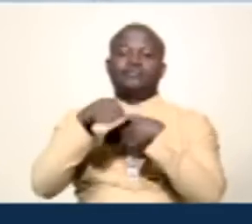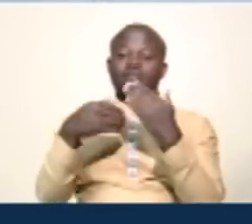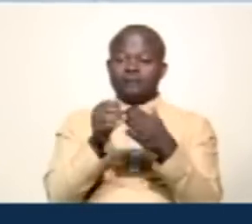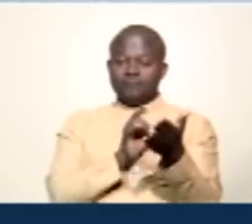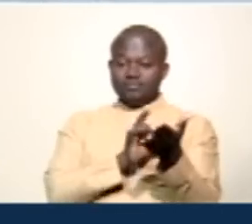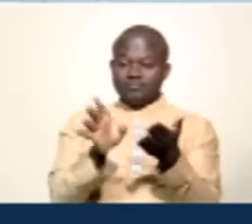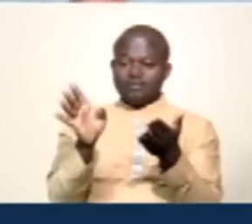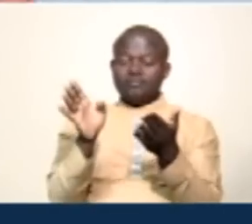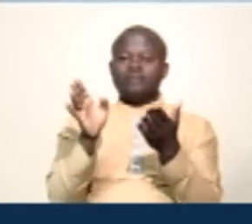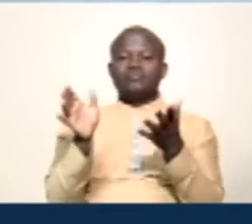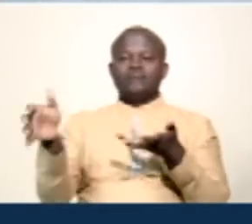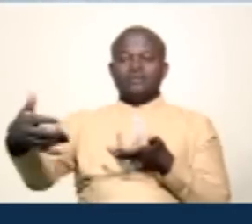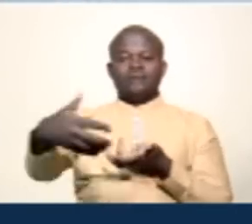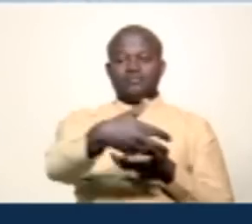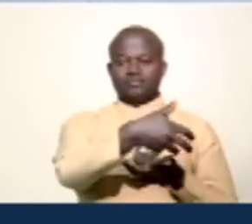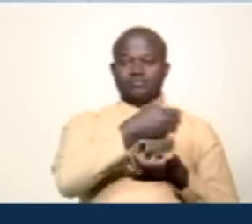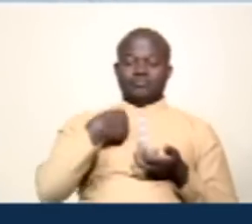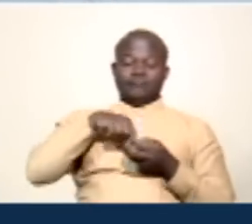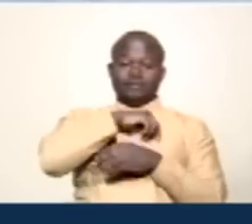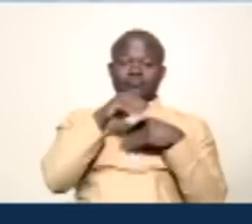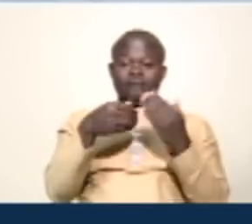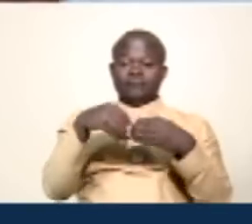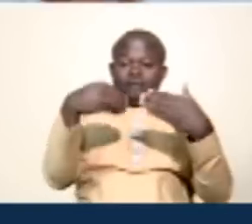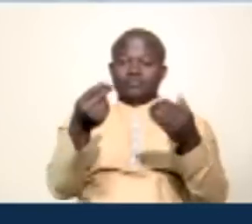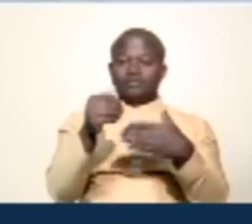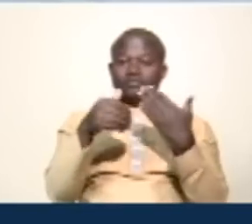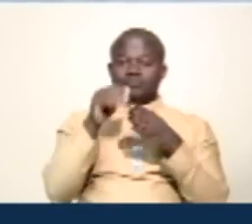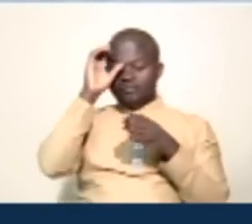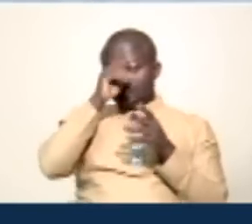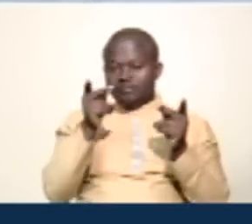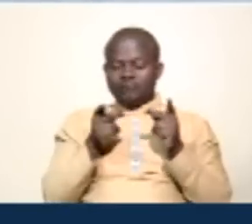birukanye turikusanya tugatanga amafaranga